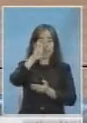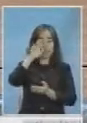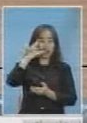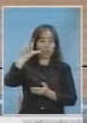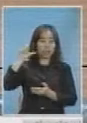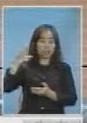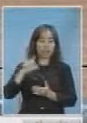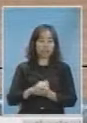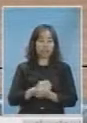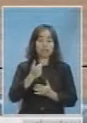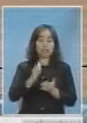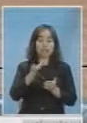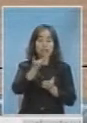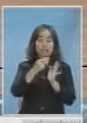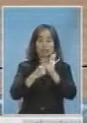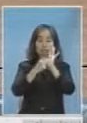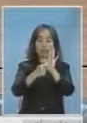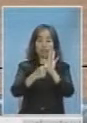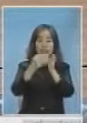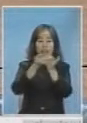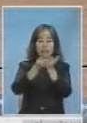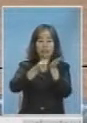ดยเสนอปรับลด